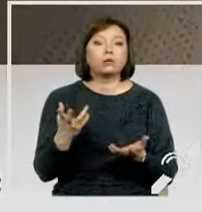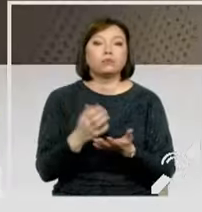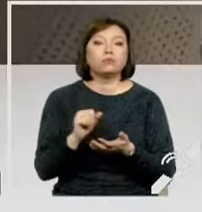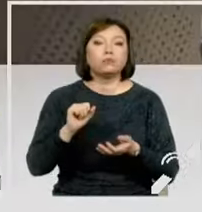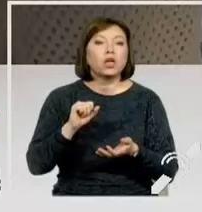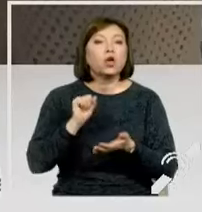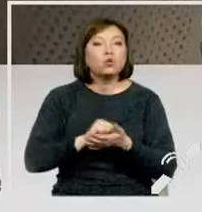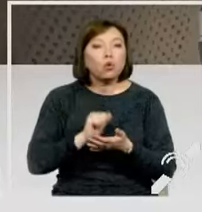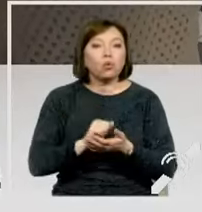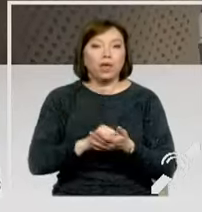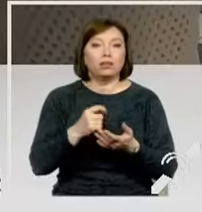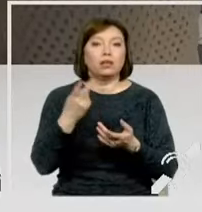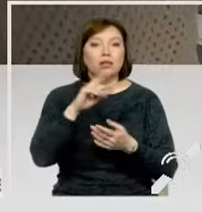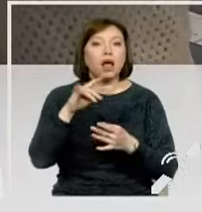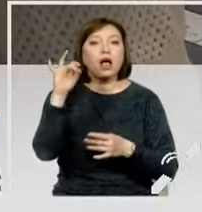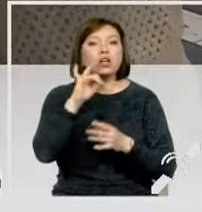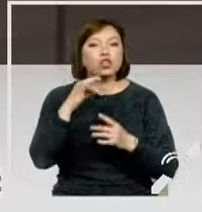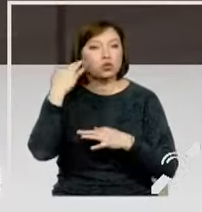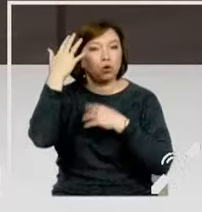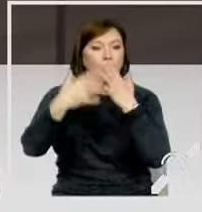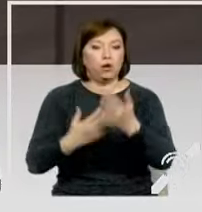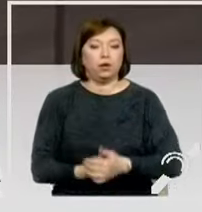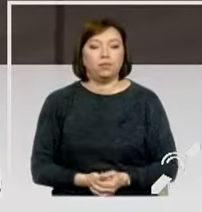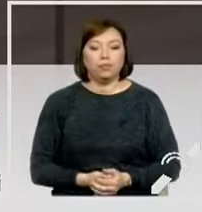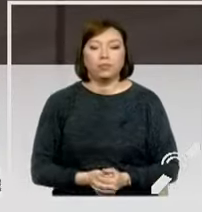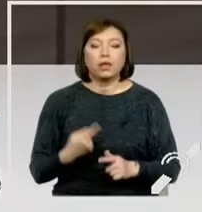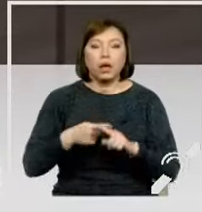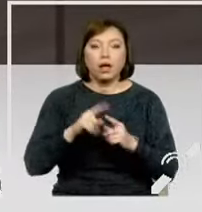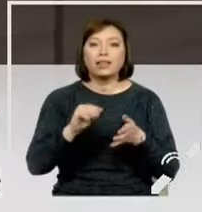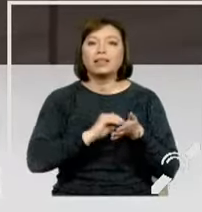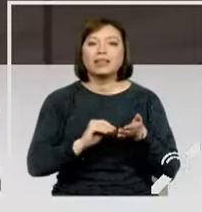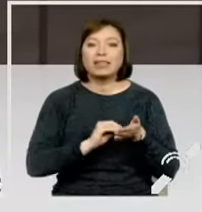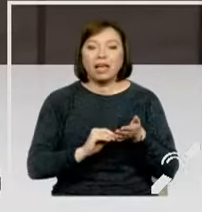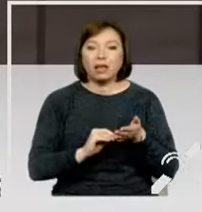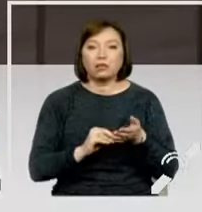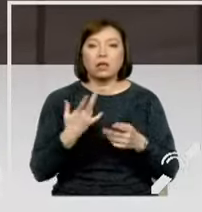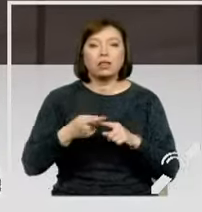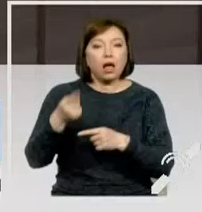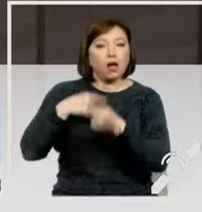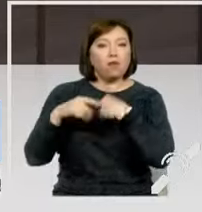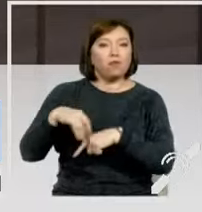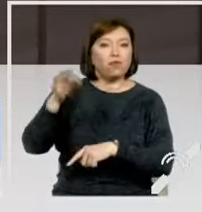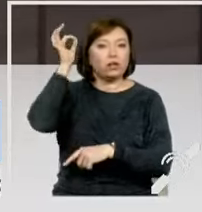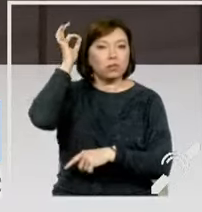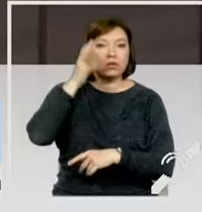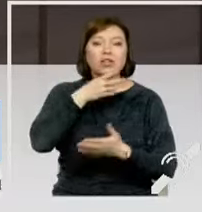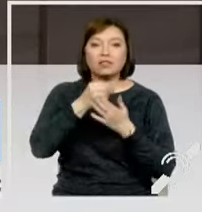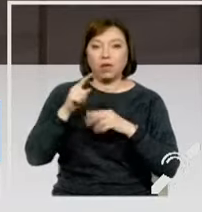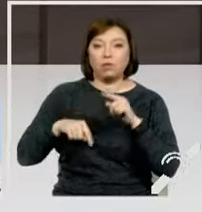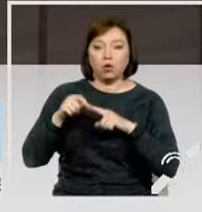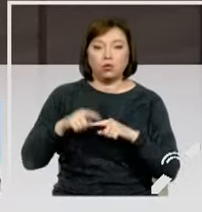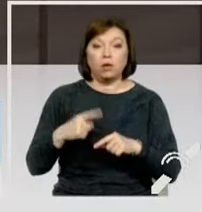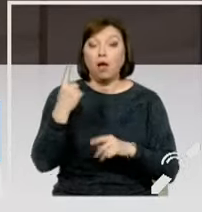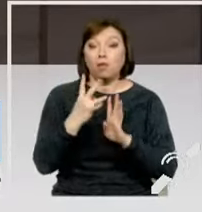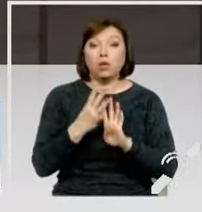a valorilor umane, spune regizorul proiectului. Textul ăsta va fi o reîntoarcere către origini. Întâi de